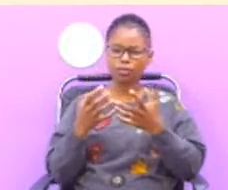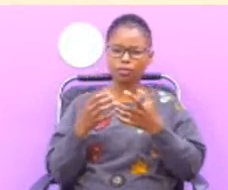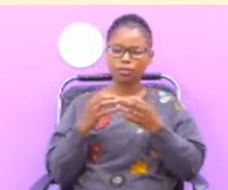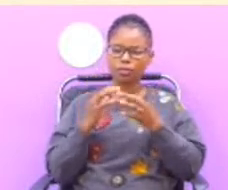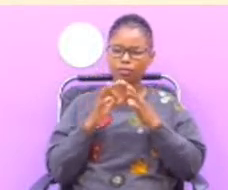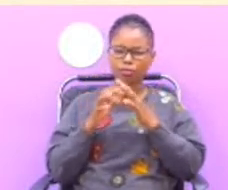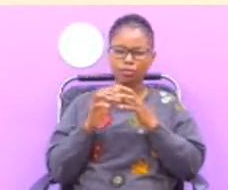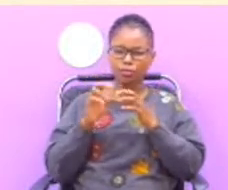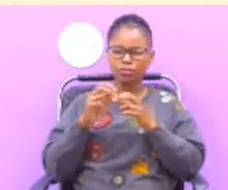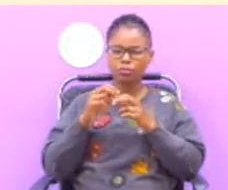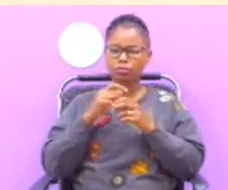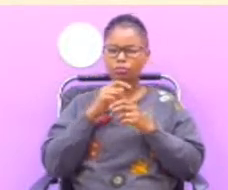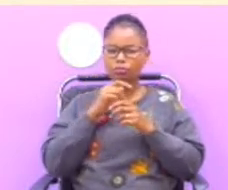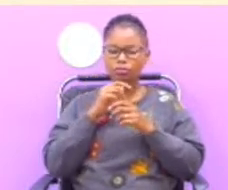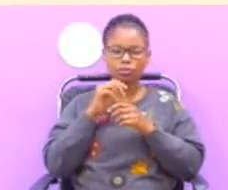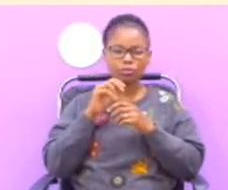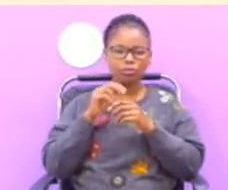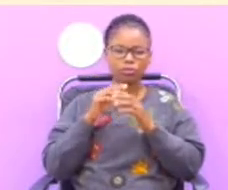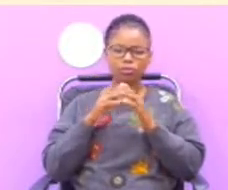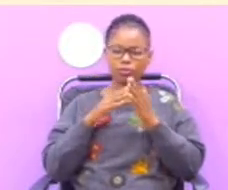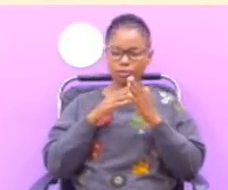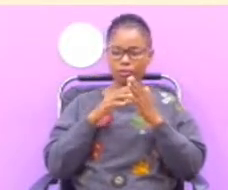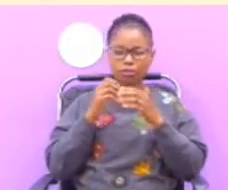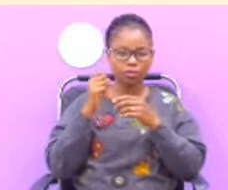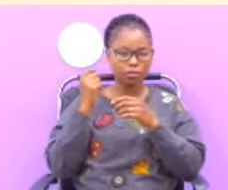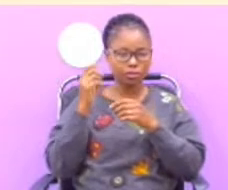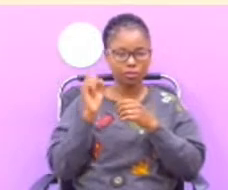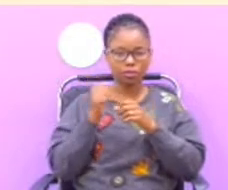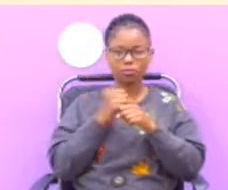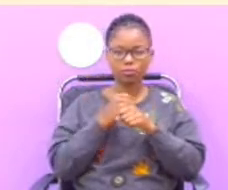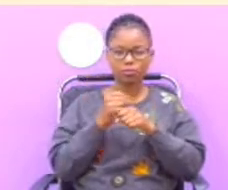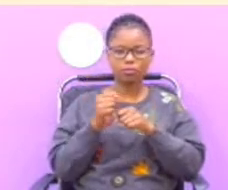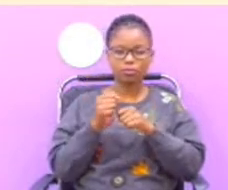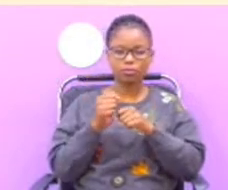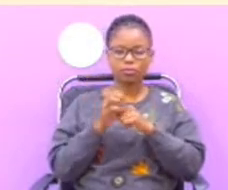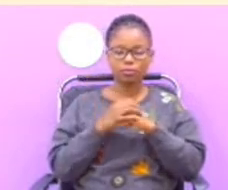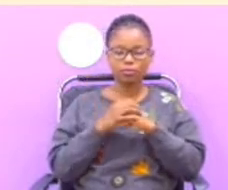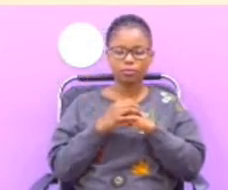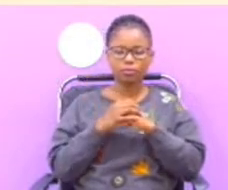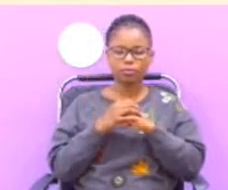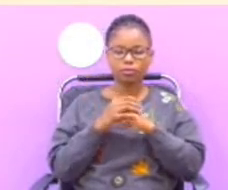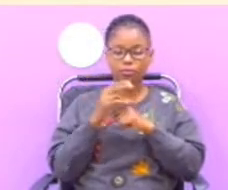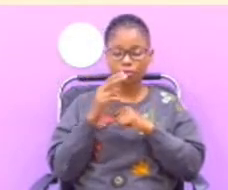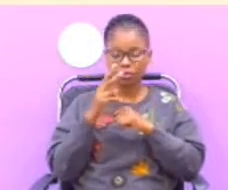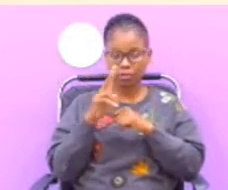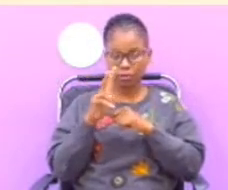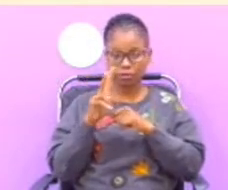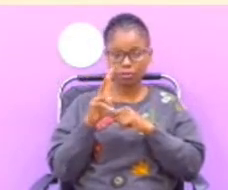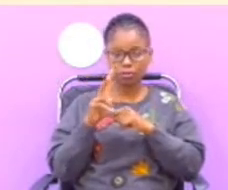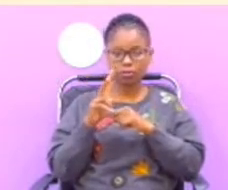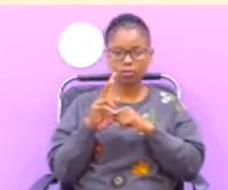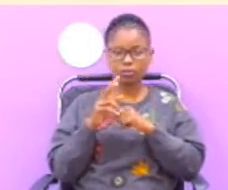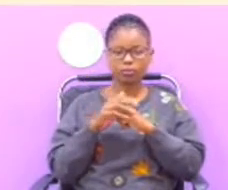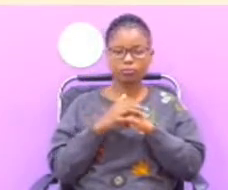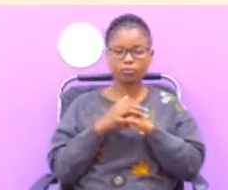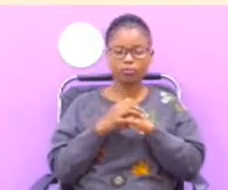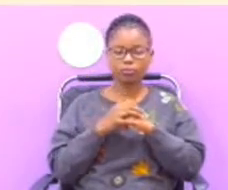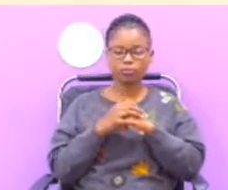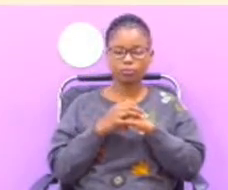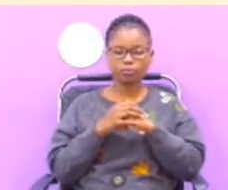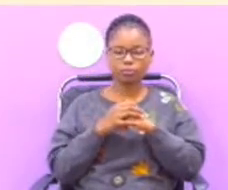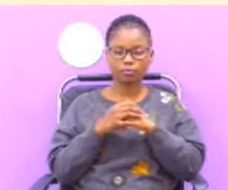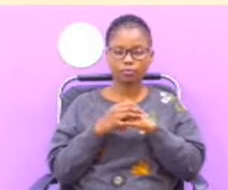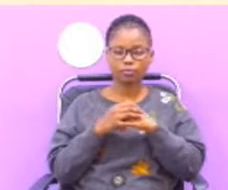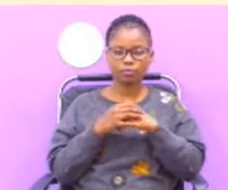ũtangĩmũthikĩrĩria wega rĩ ndũngĩnyita tathoma kamũrainĩ ga kerĩ ũigue tũcoke tume hau tũcoke